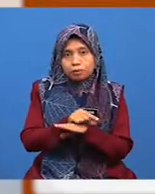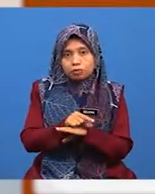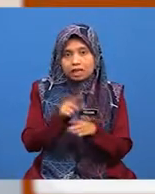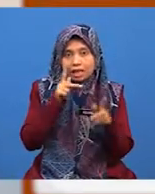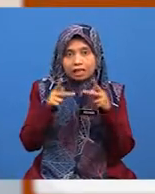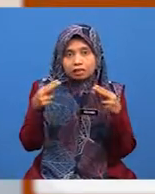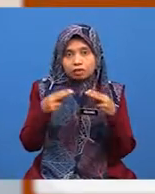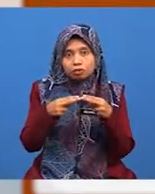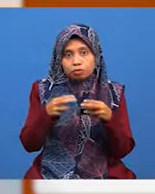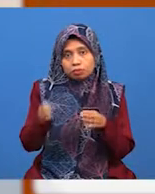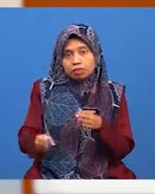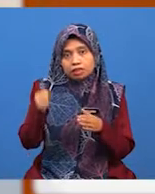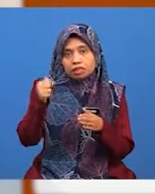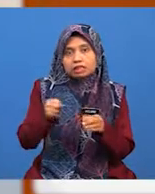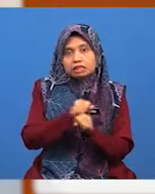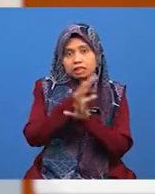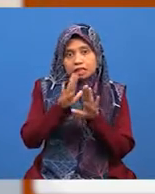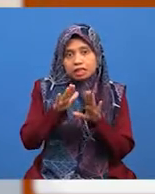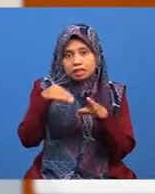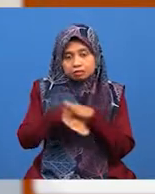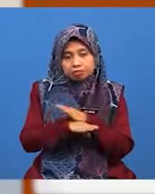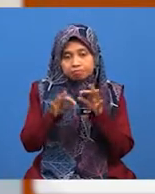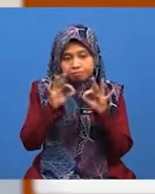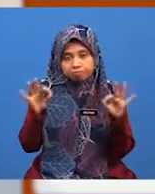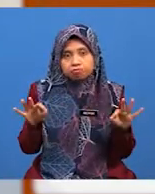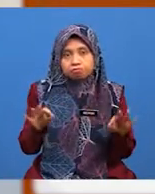kata hubung pancangan keterangan dalam ayat.